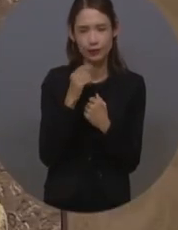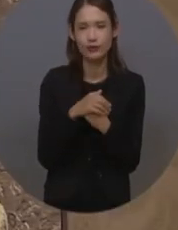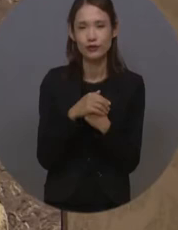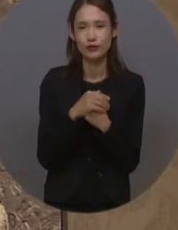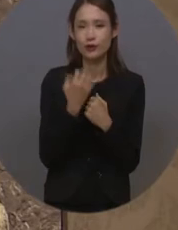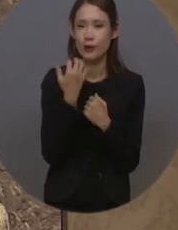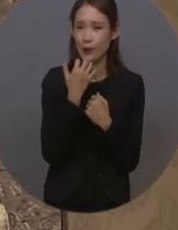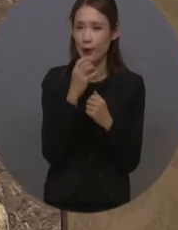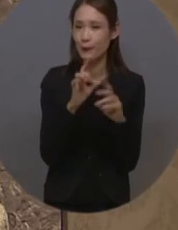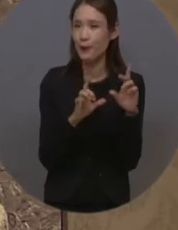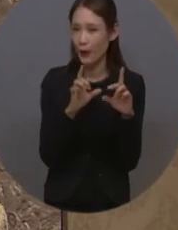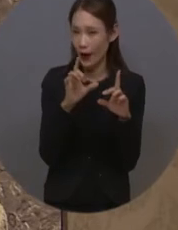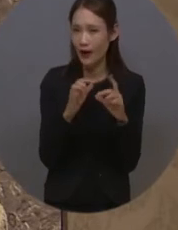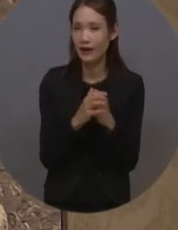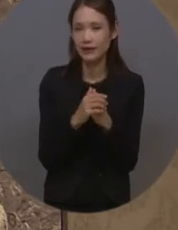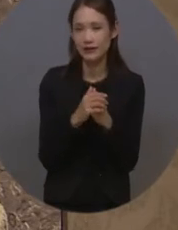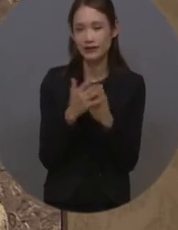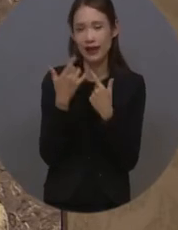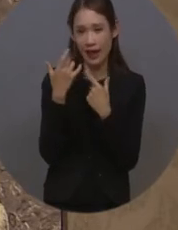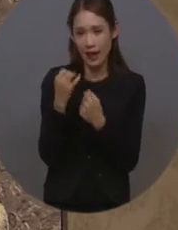그 색깔 그대로 이제